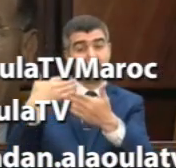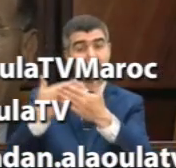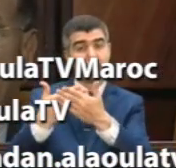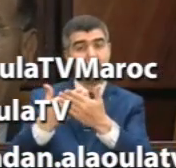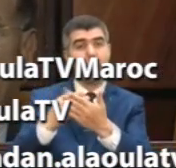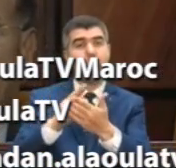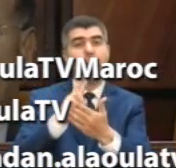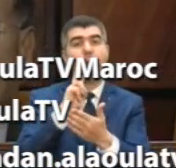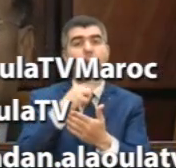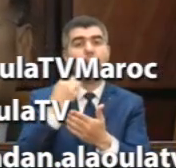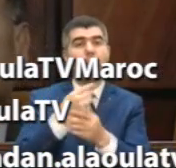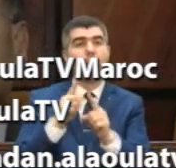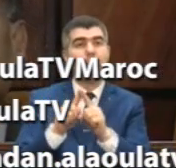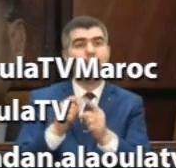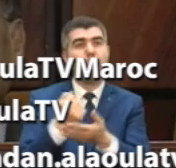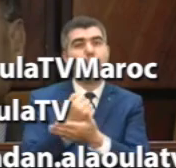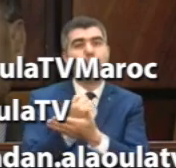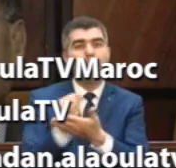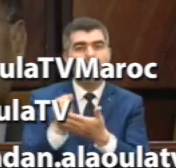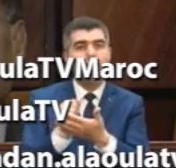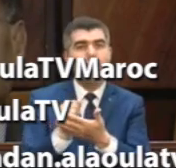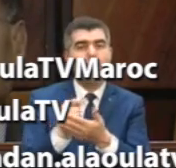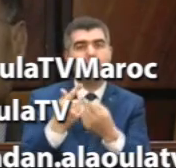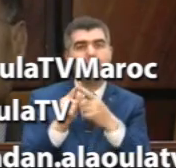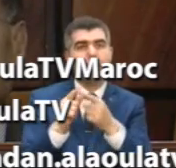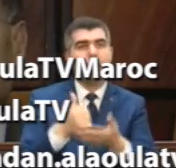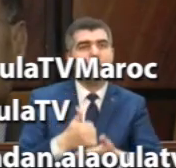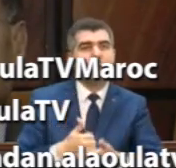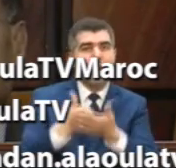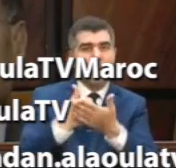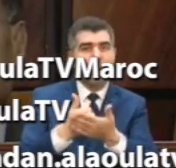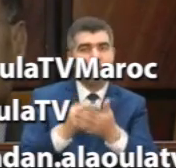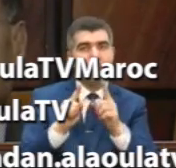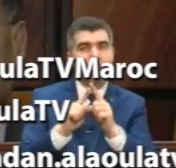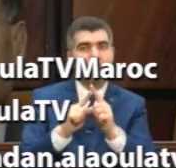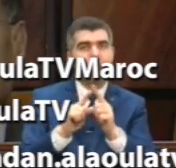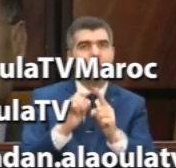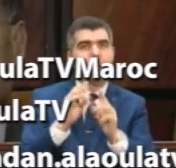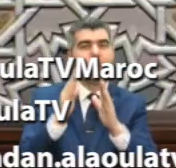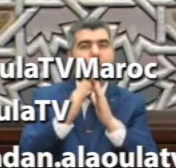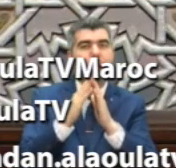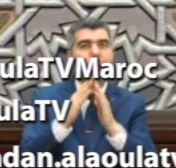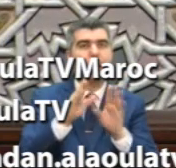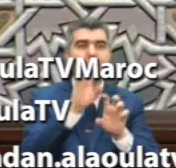محاربة الصفيح ودعم السكن الاجتماعي، أين وصل هذا البرنامج؟